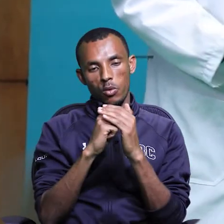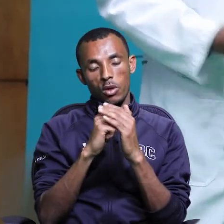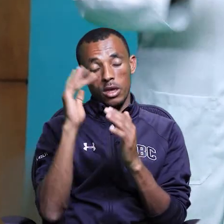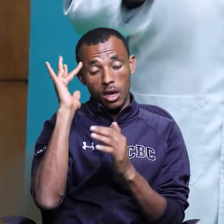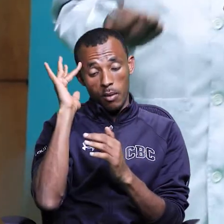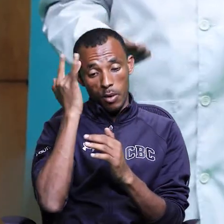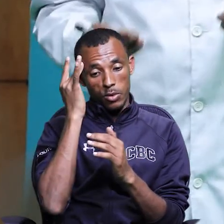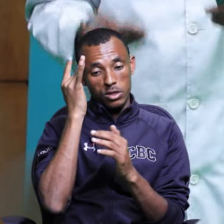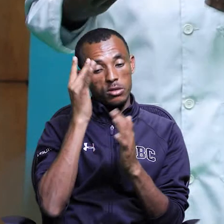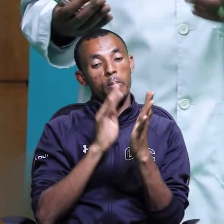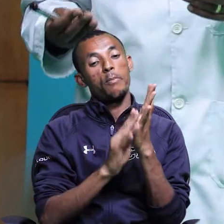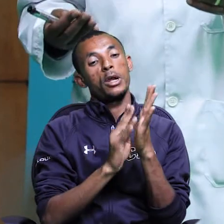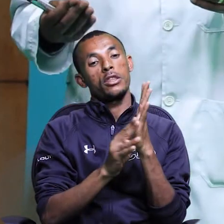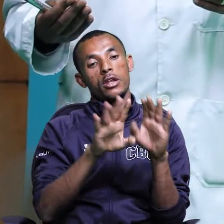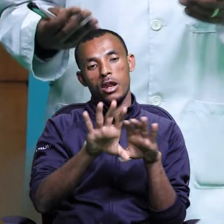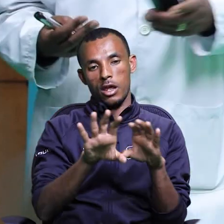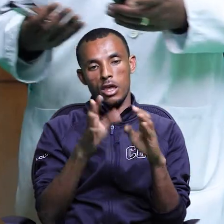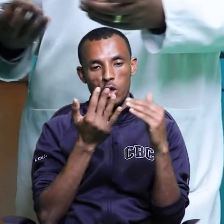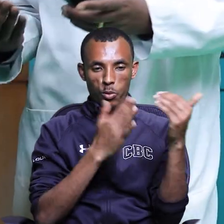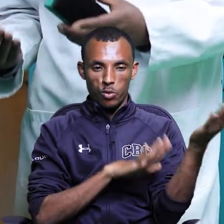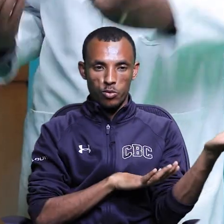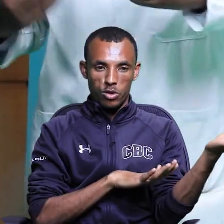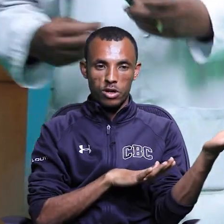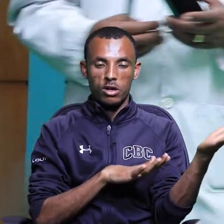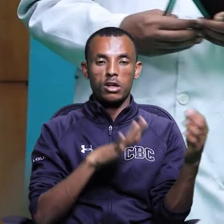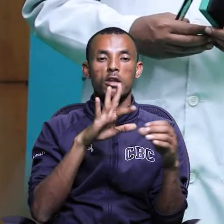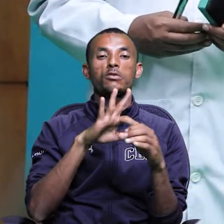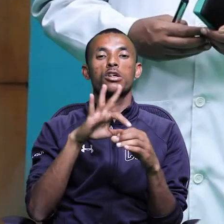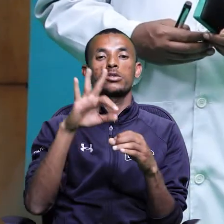የታመሙትን ምሕረት እንዲሰጥልና የሞቱትንም ነፍሳቸው እንዲምርልን፣